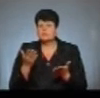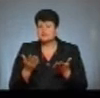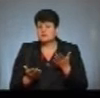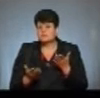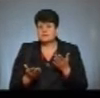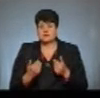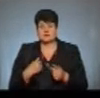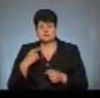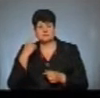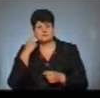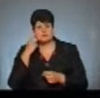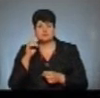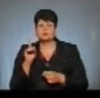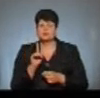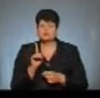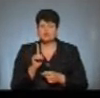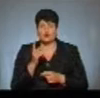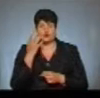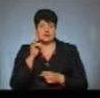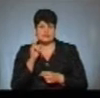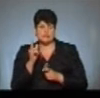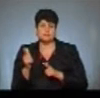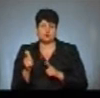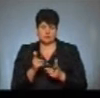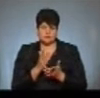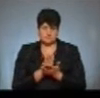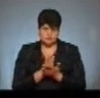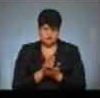я думаю, що коли дитина підготовлена, то